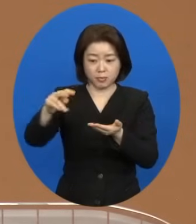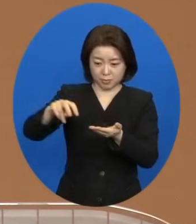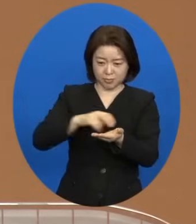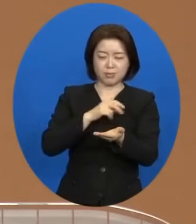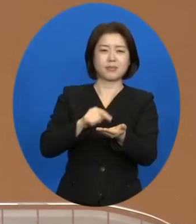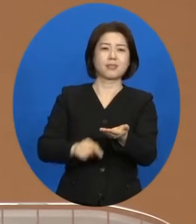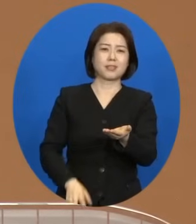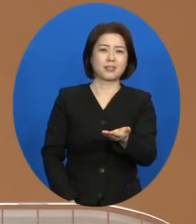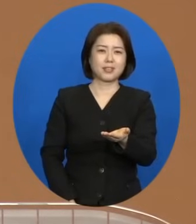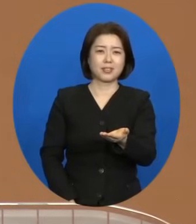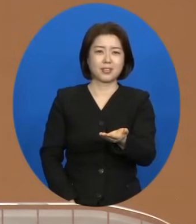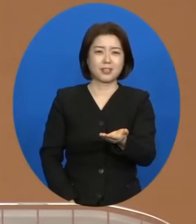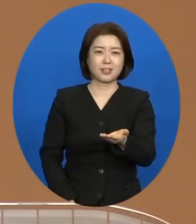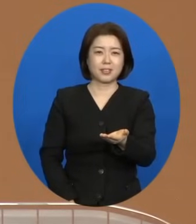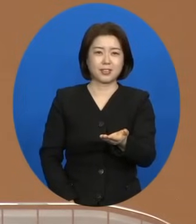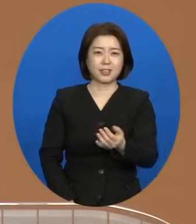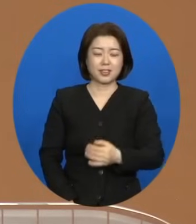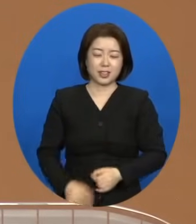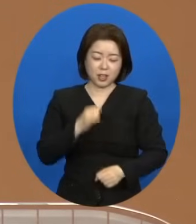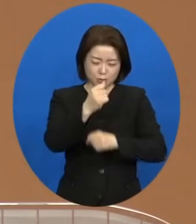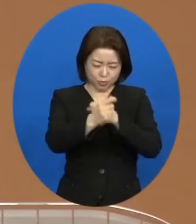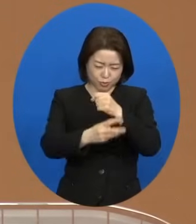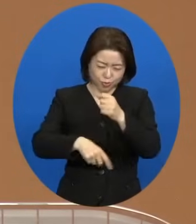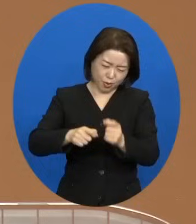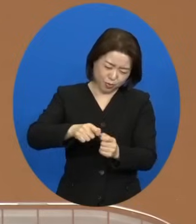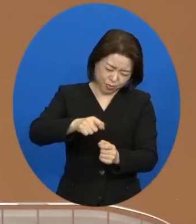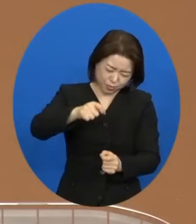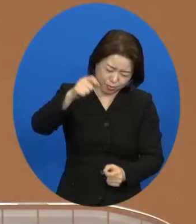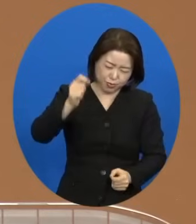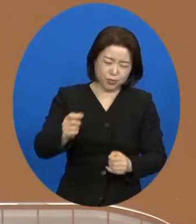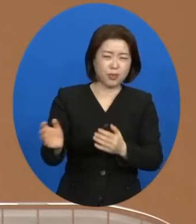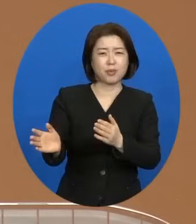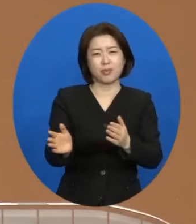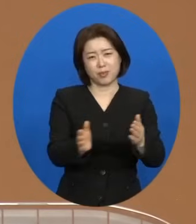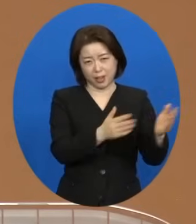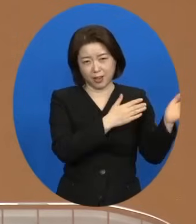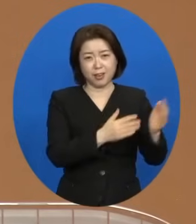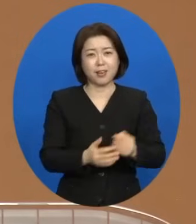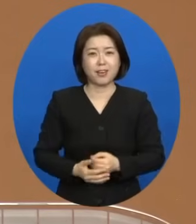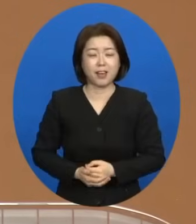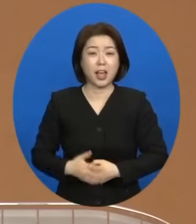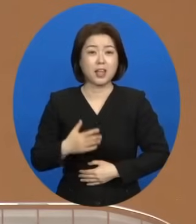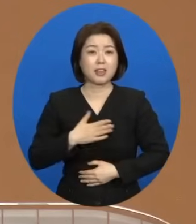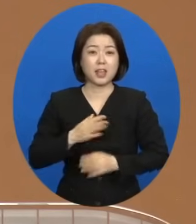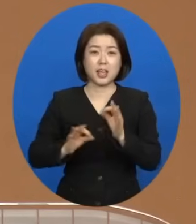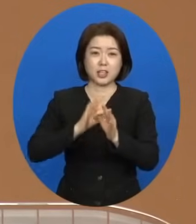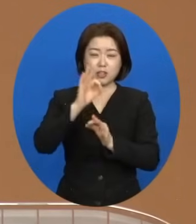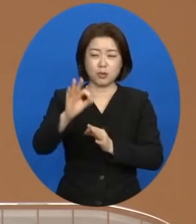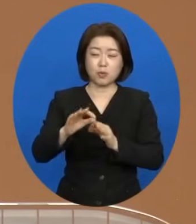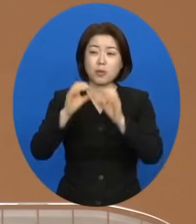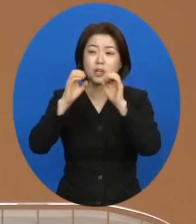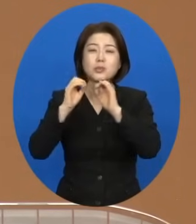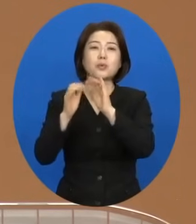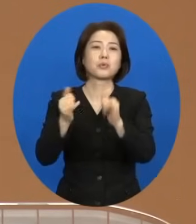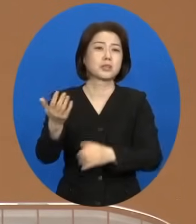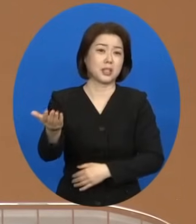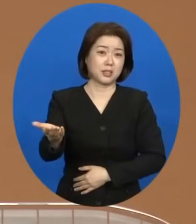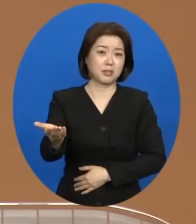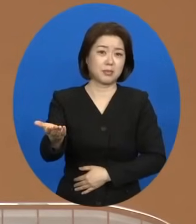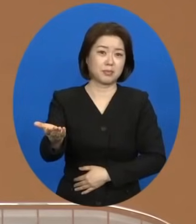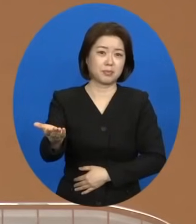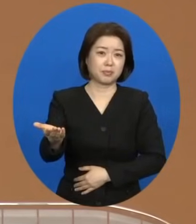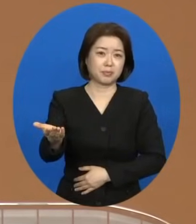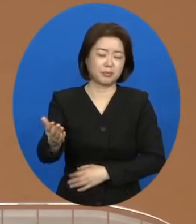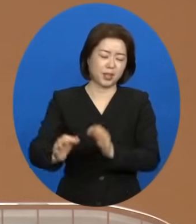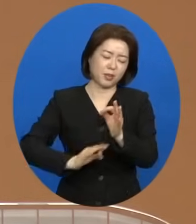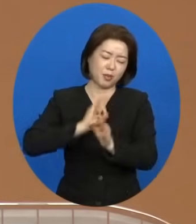기도할게요 여러분 수십년이 지났어요 저의 영원한 전도사님이